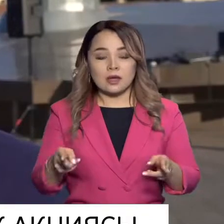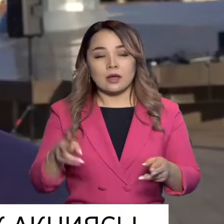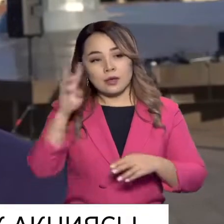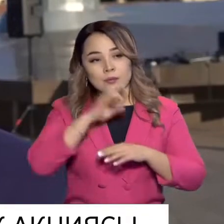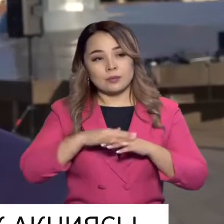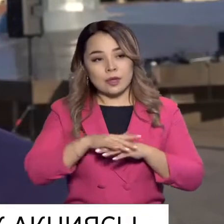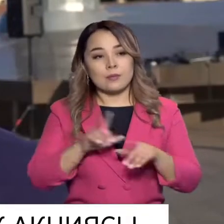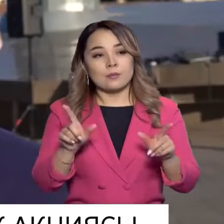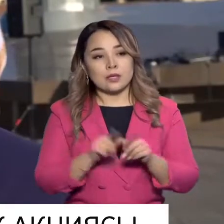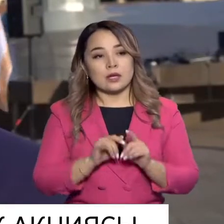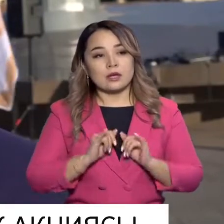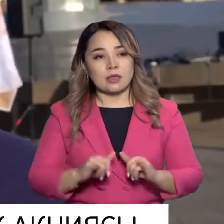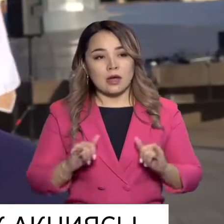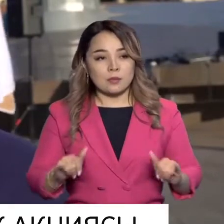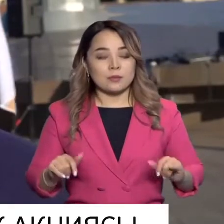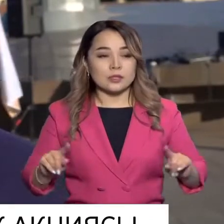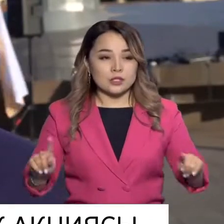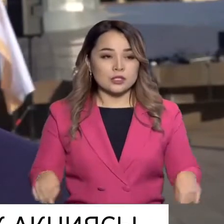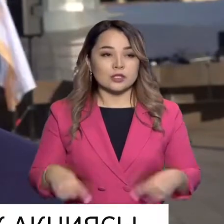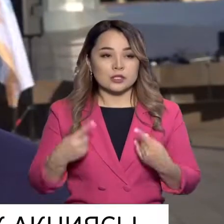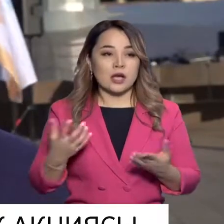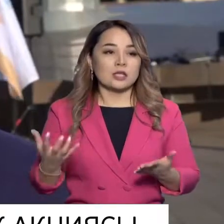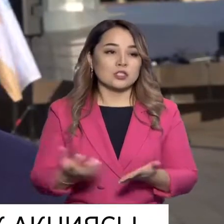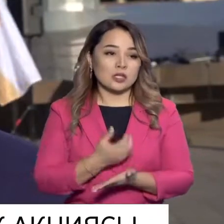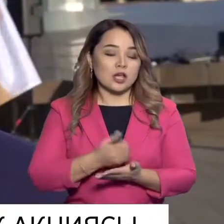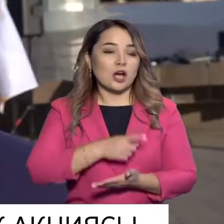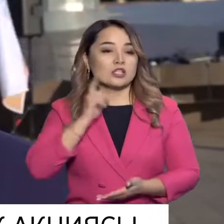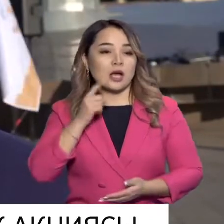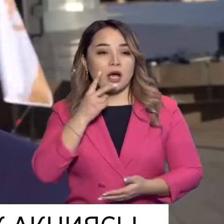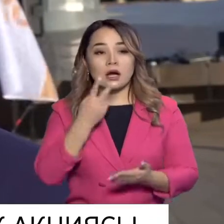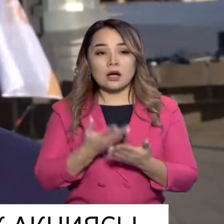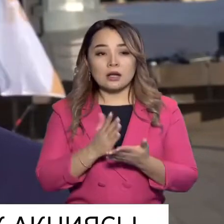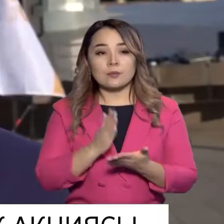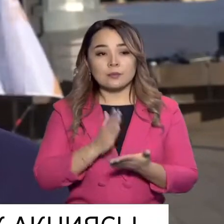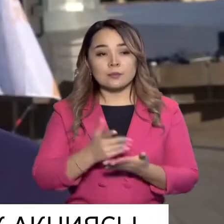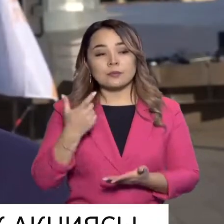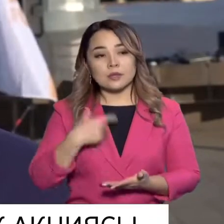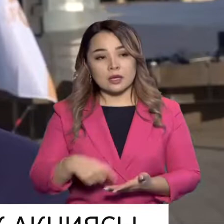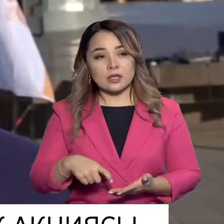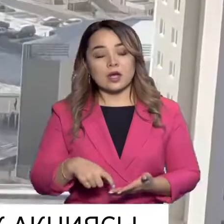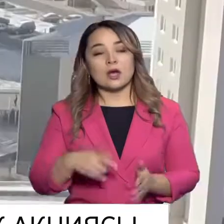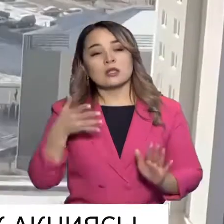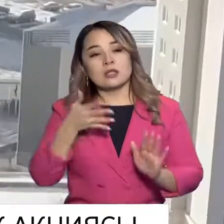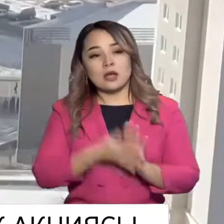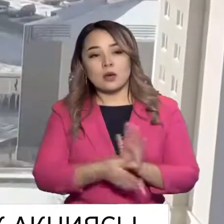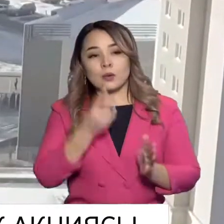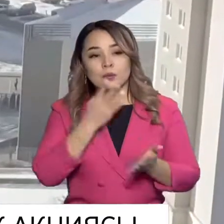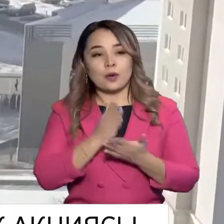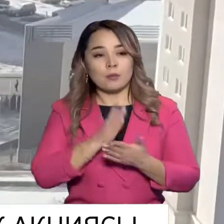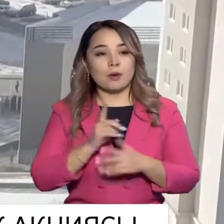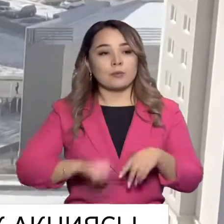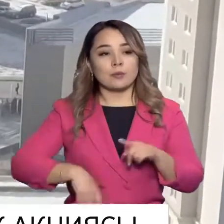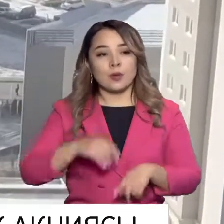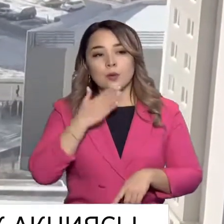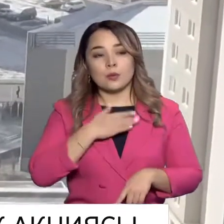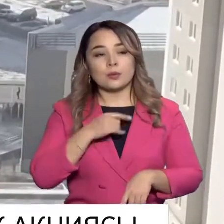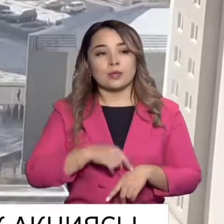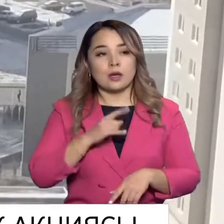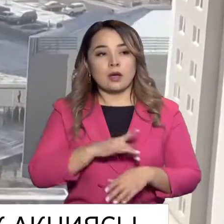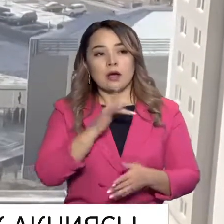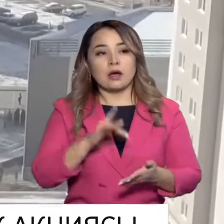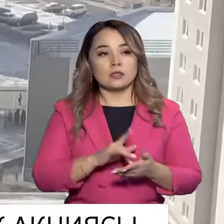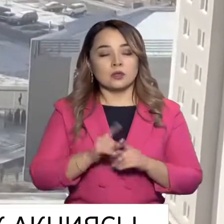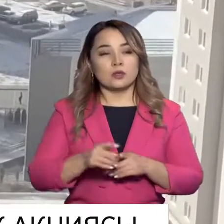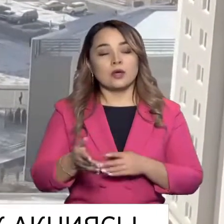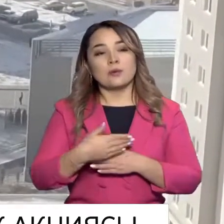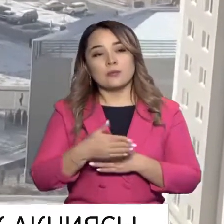бірге дами келе, дамығанның жетістігінен бізге жастарға қарап кішкене бой сүреді ғой. Патриоттық акцияға қала тұрғындары да өз үлестерін